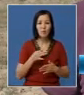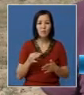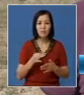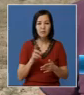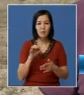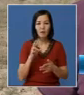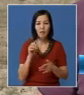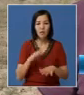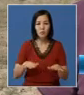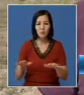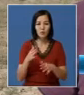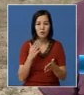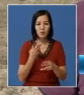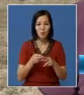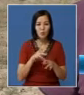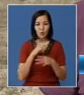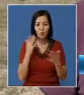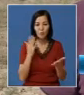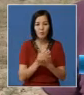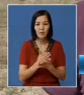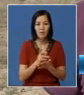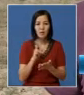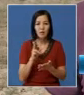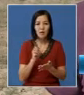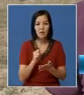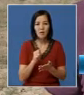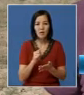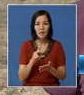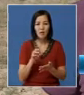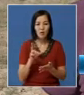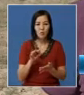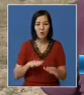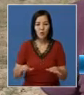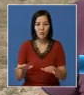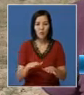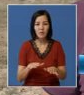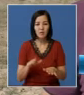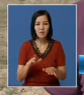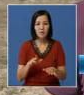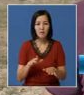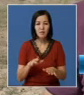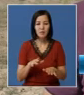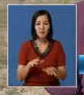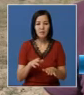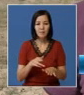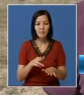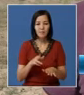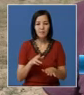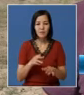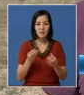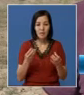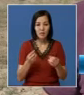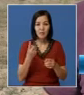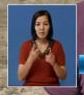бассейнінде, атап айтсақ жаңағы Балқаш ауданы, Қаратал ауданы және Алакөл ауданы. ал итальяндык брус дейбиз, ал жанагы